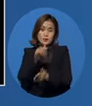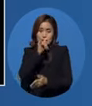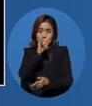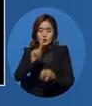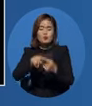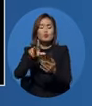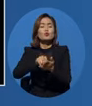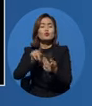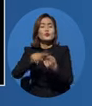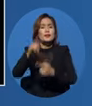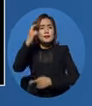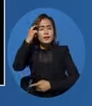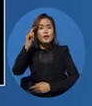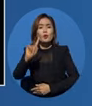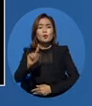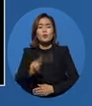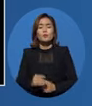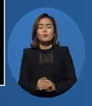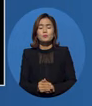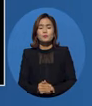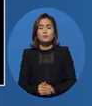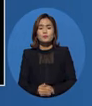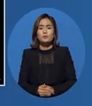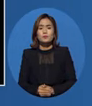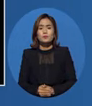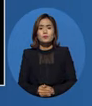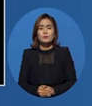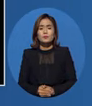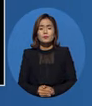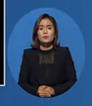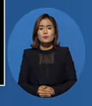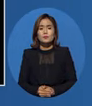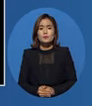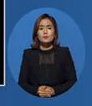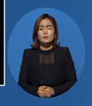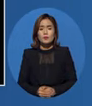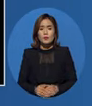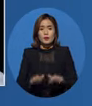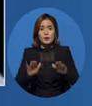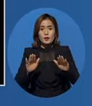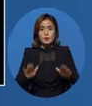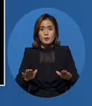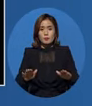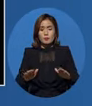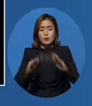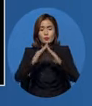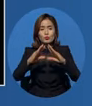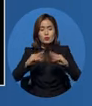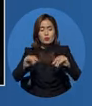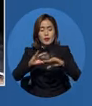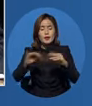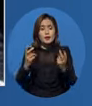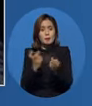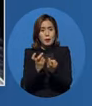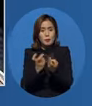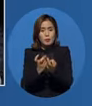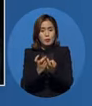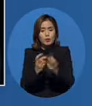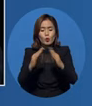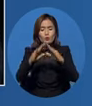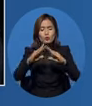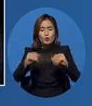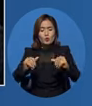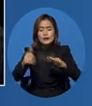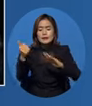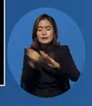문제에 대한 의견은 어떻습니까 4 어 이번 부동산 대책 또 우리부동산 실패